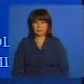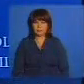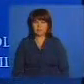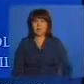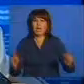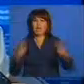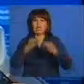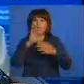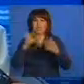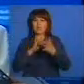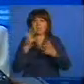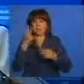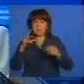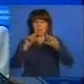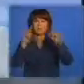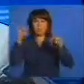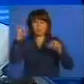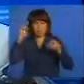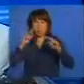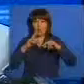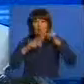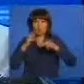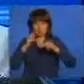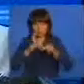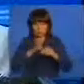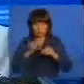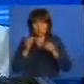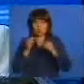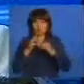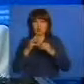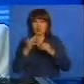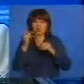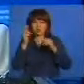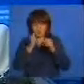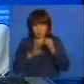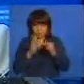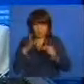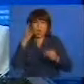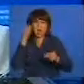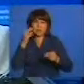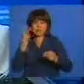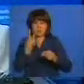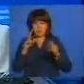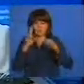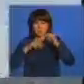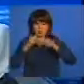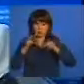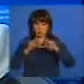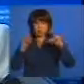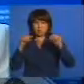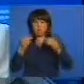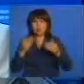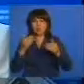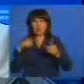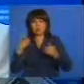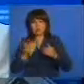Астана қаласында екі мектептің құрылысы салынып жатыр, сол 13 жылдың аяғына дейін салынып бітуі керек. Алматы қаласында екі мектеп салып жатырмыз. Оның